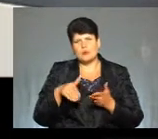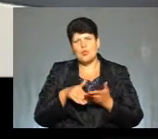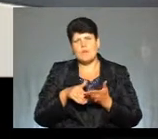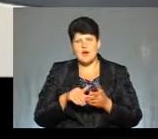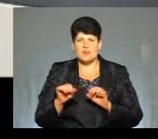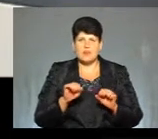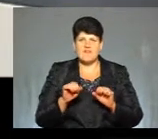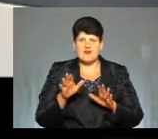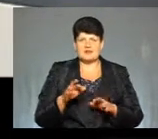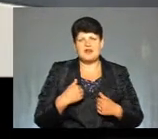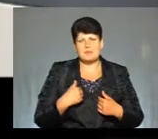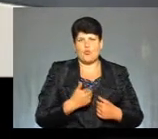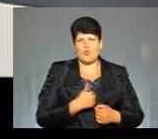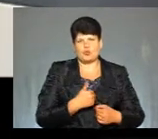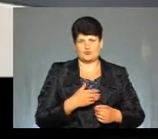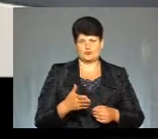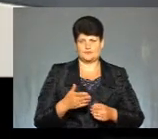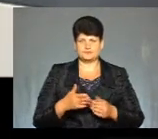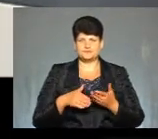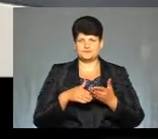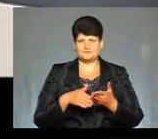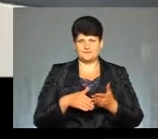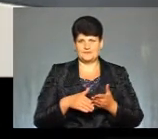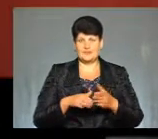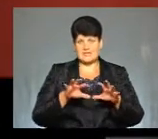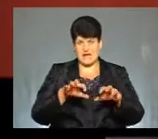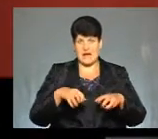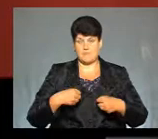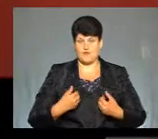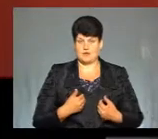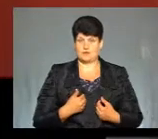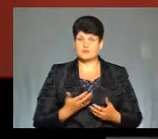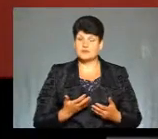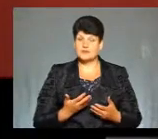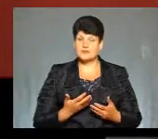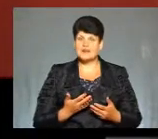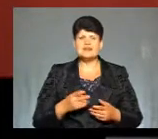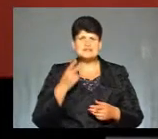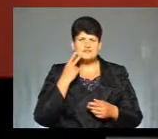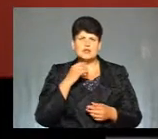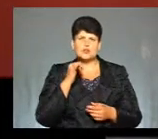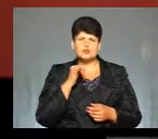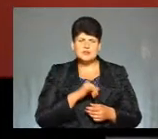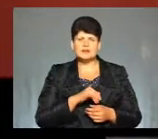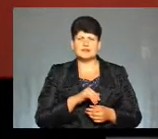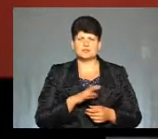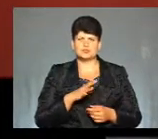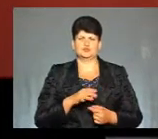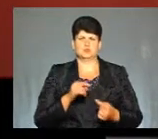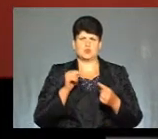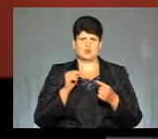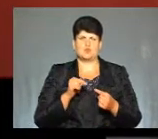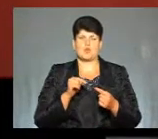її управляти так, як ми її хочемо, по великому рахунку грабувати. І завжди у них викликав